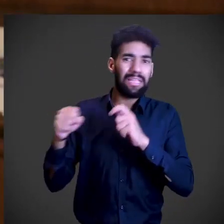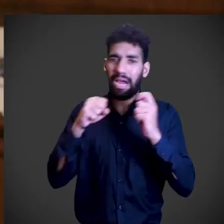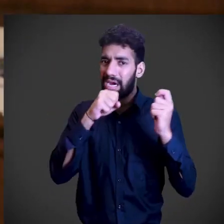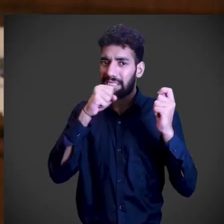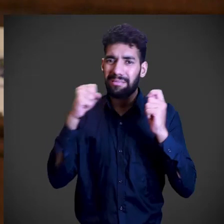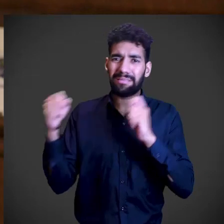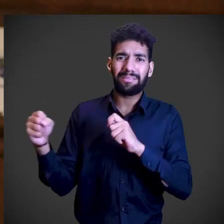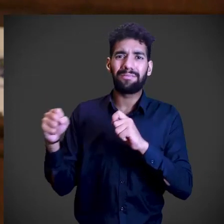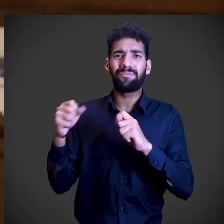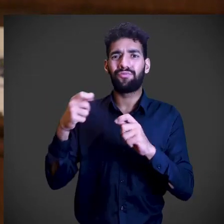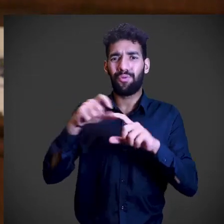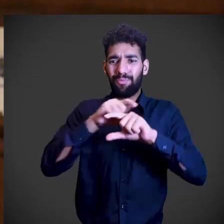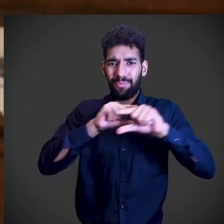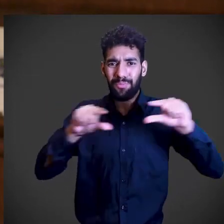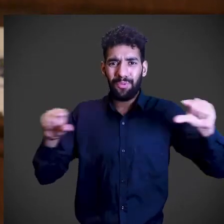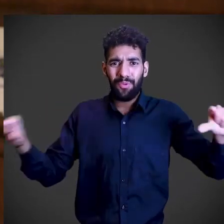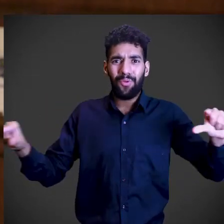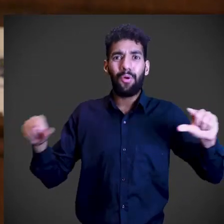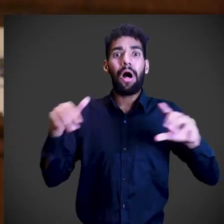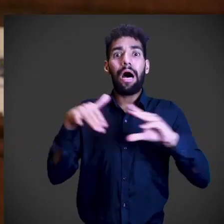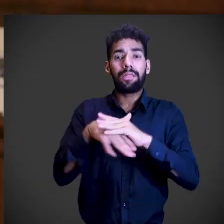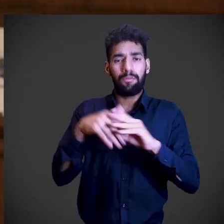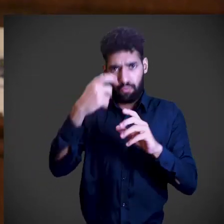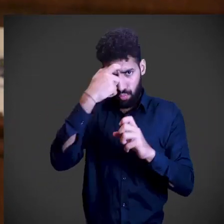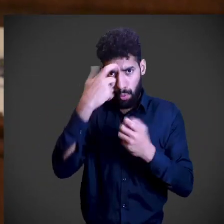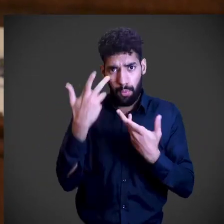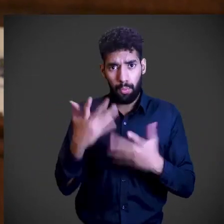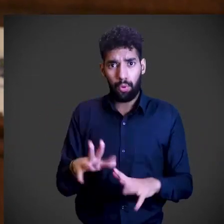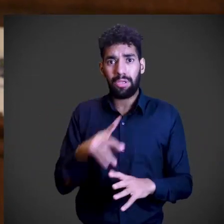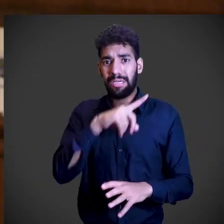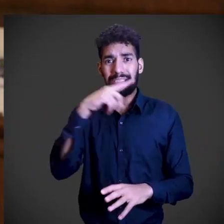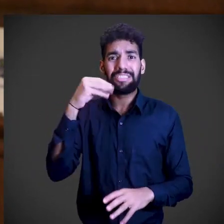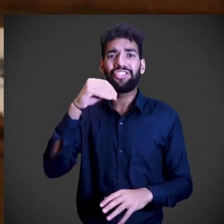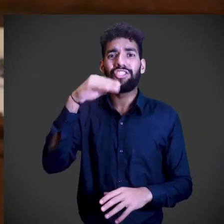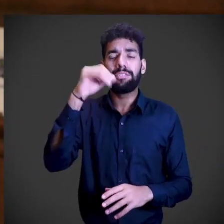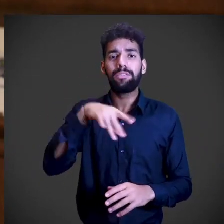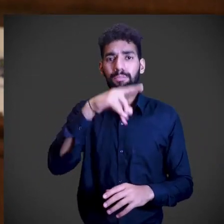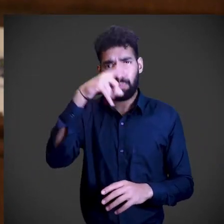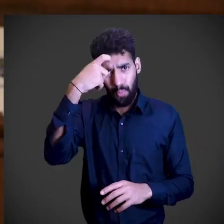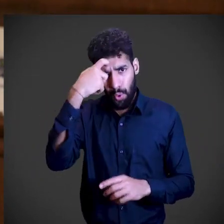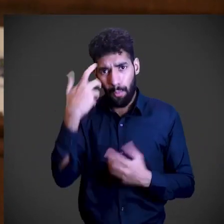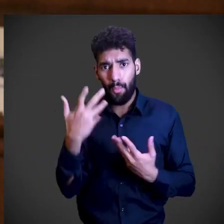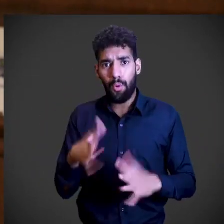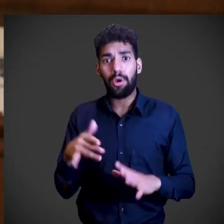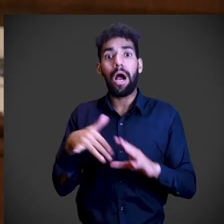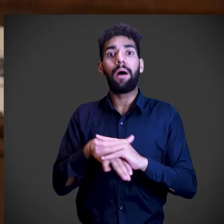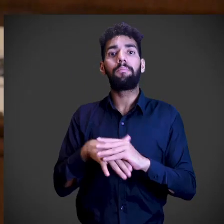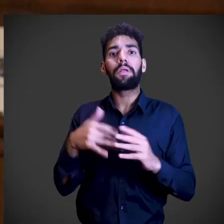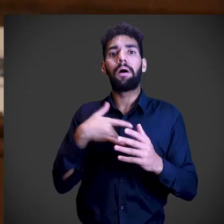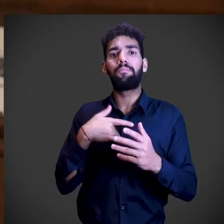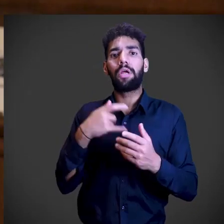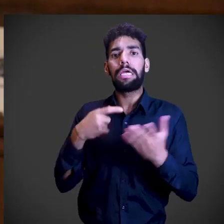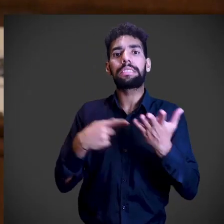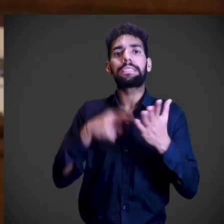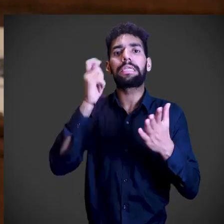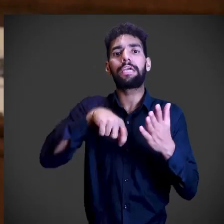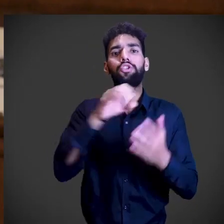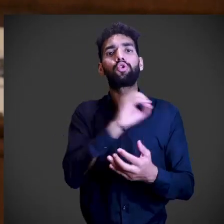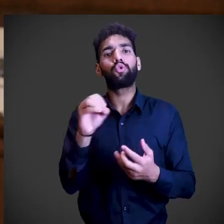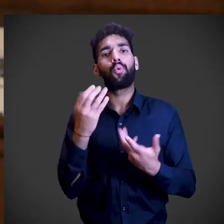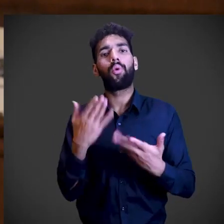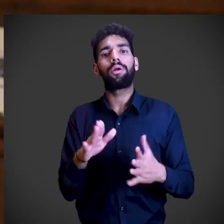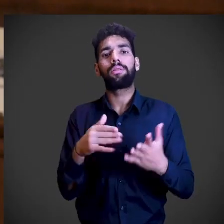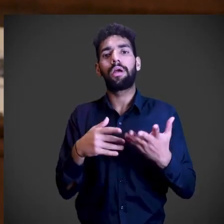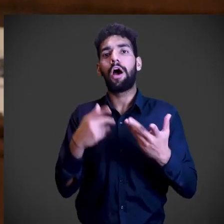हुआ, तो अगर और हमने उन चीज़ों पे ज़ीरो टैरिफ कर दिया, ज़ीरो हमने टैक्सेस कर दिए, ताकि चीज़ें